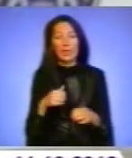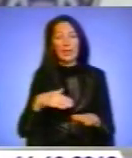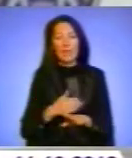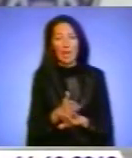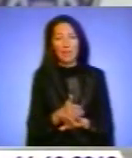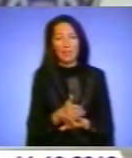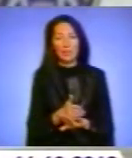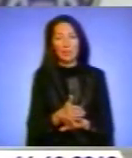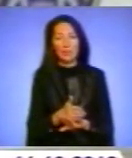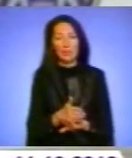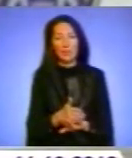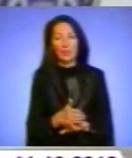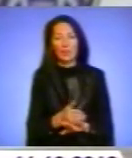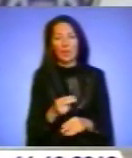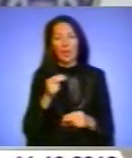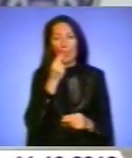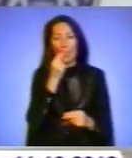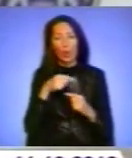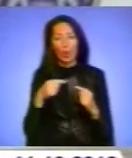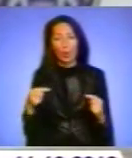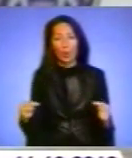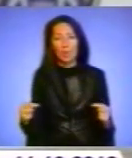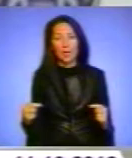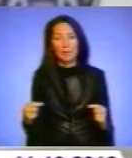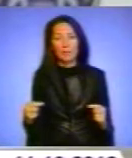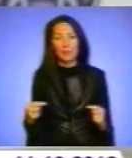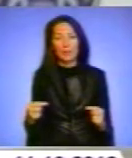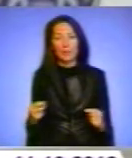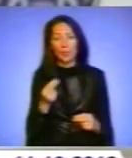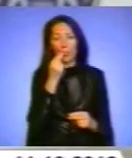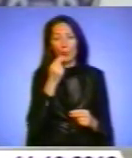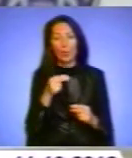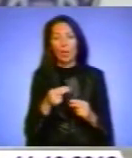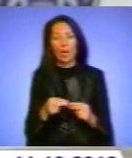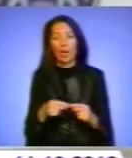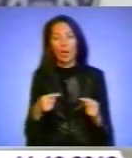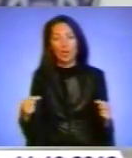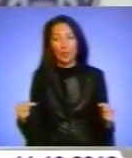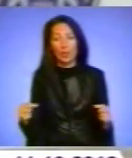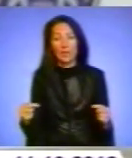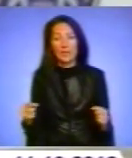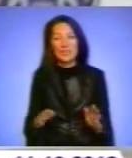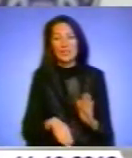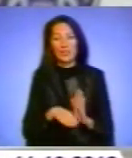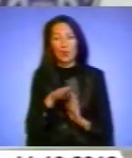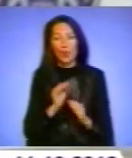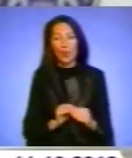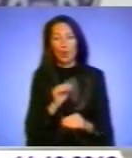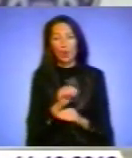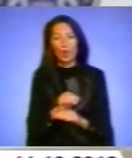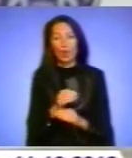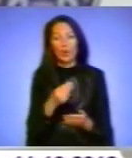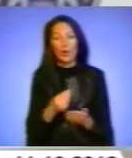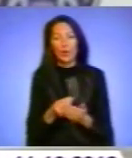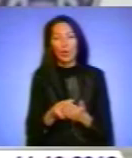якісні продукти харчування, з високою доданою вартістю, тому